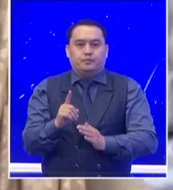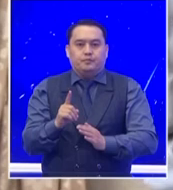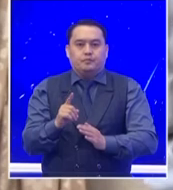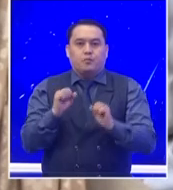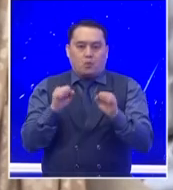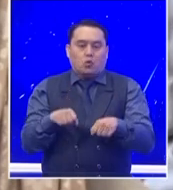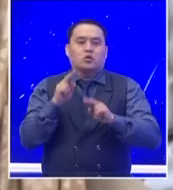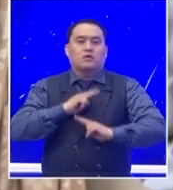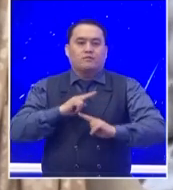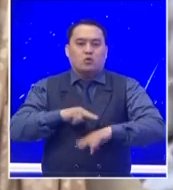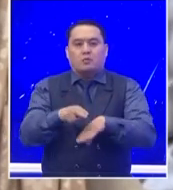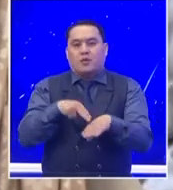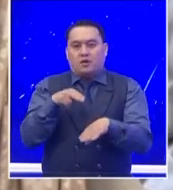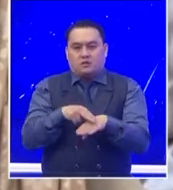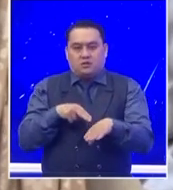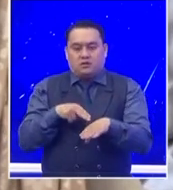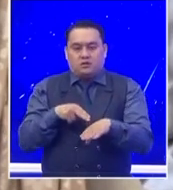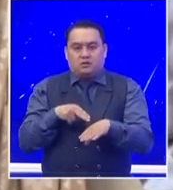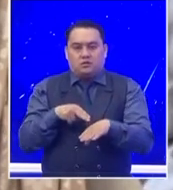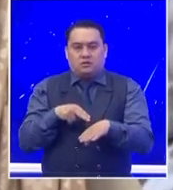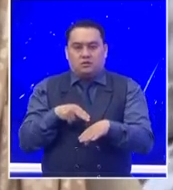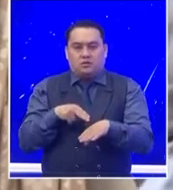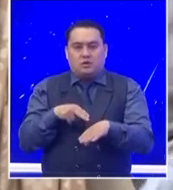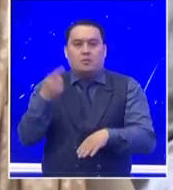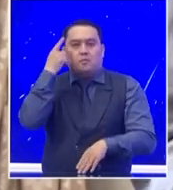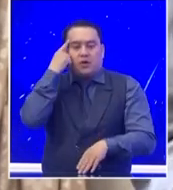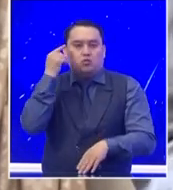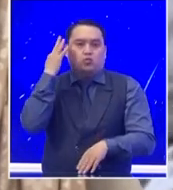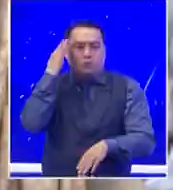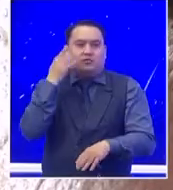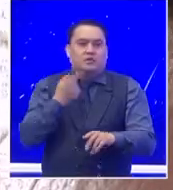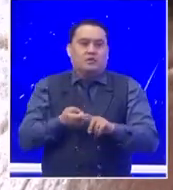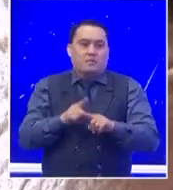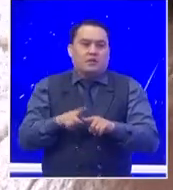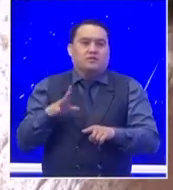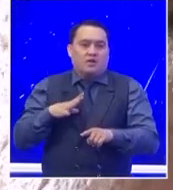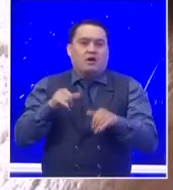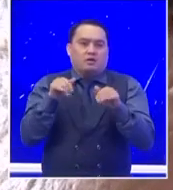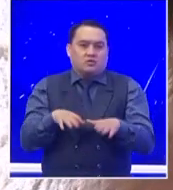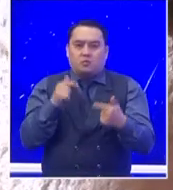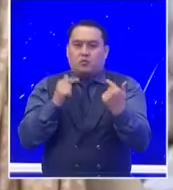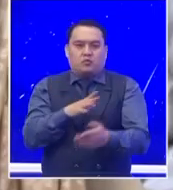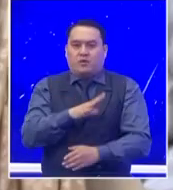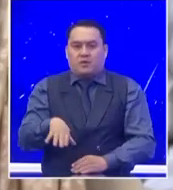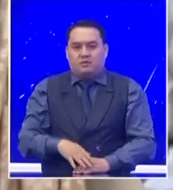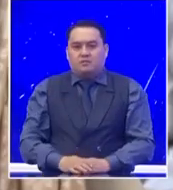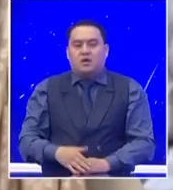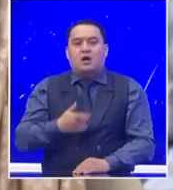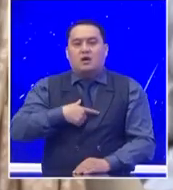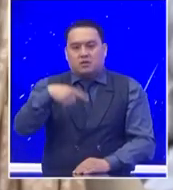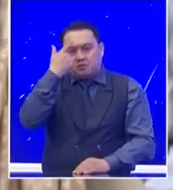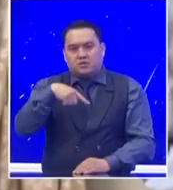можно ли работать органом внутренних дел. Подумал, а что-то я против не был. Я по себе